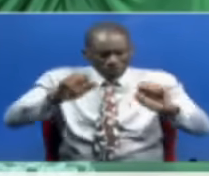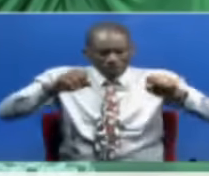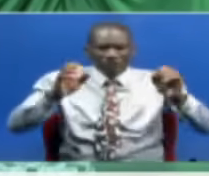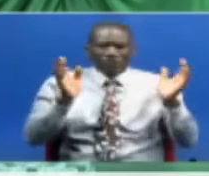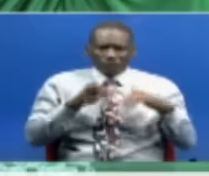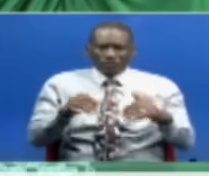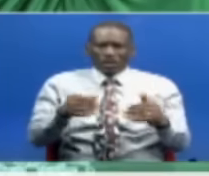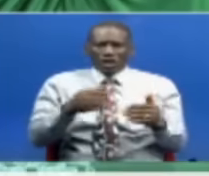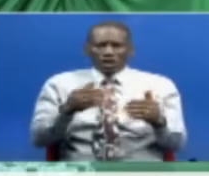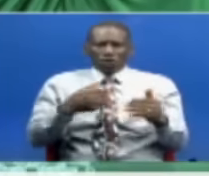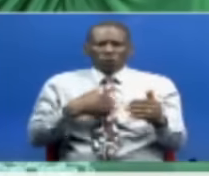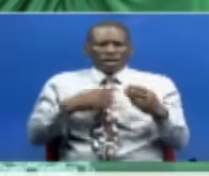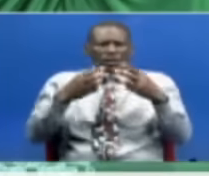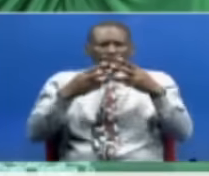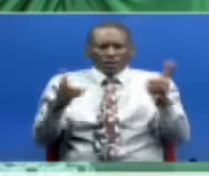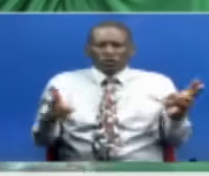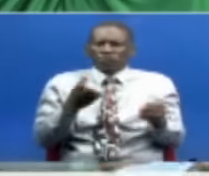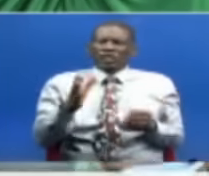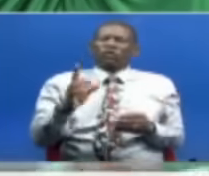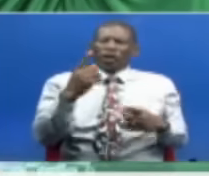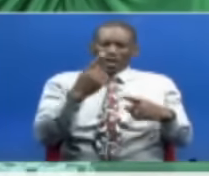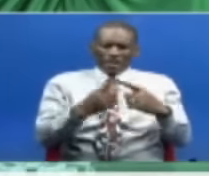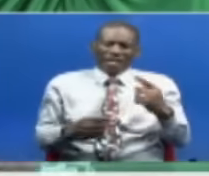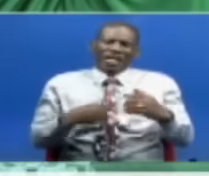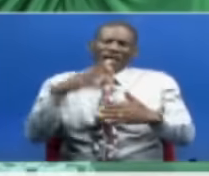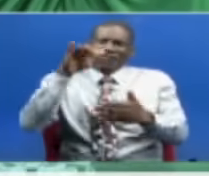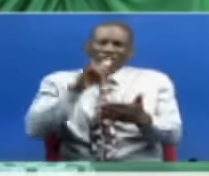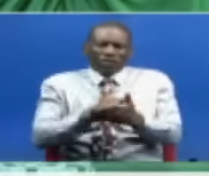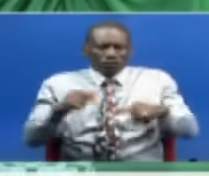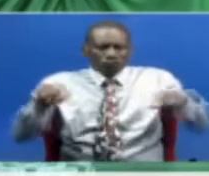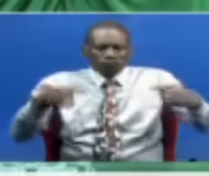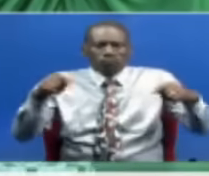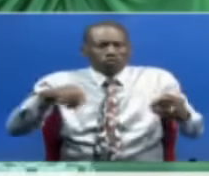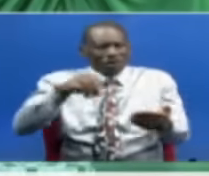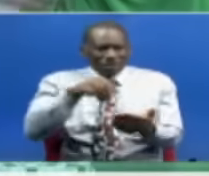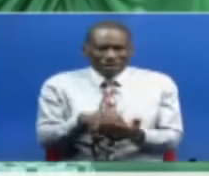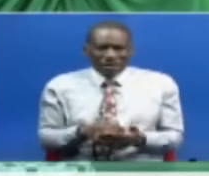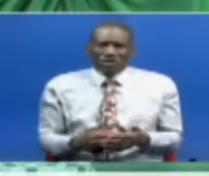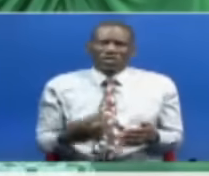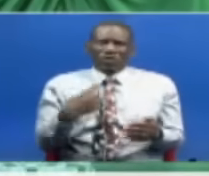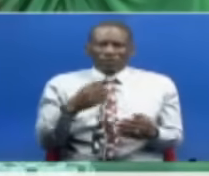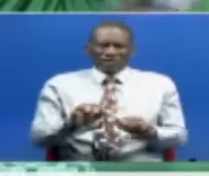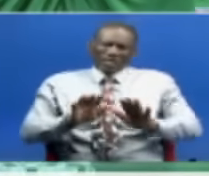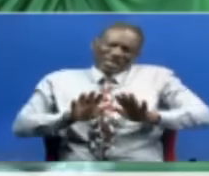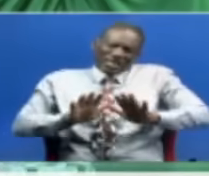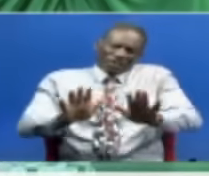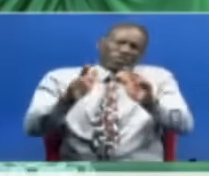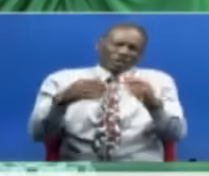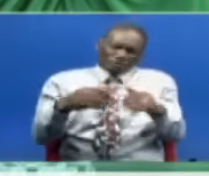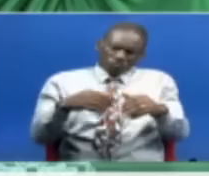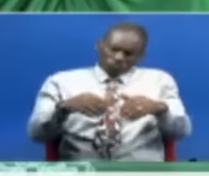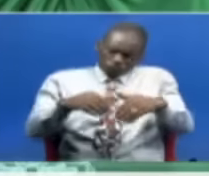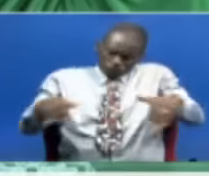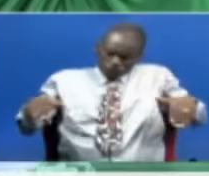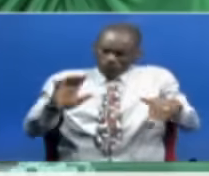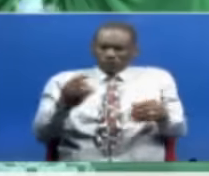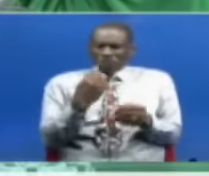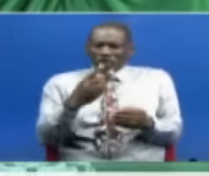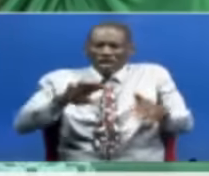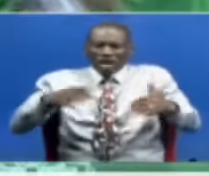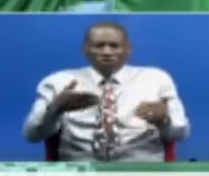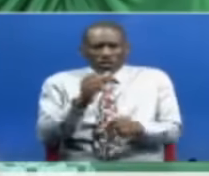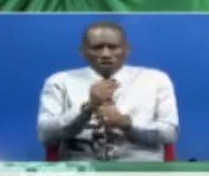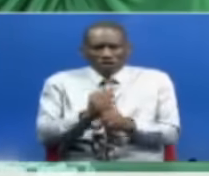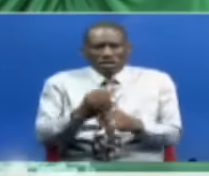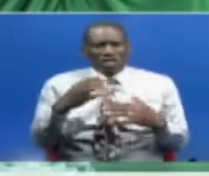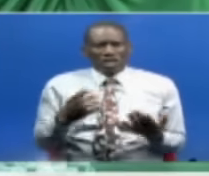kukakuwa amani mwaka moja. Tena wakasosana tena, tukasema wangangane, tuone vile itakuwa. Sasa si